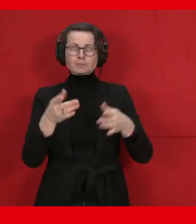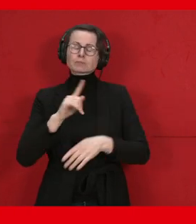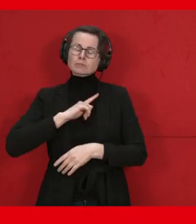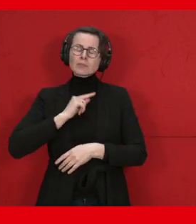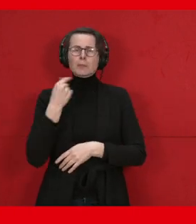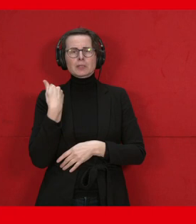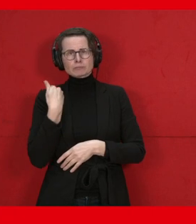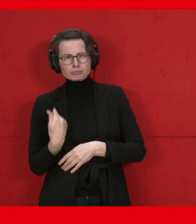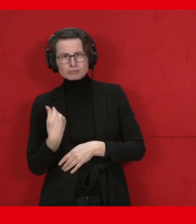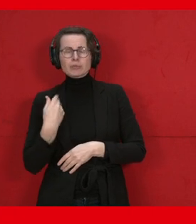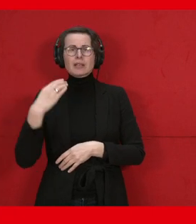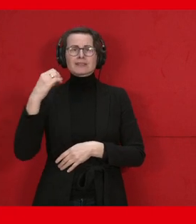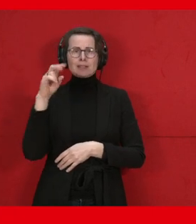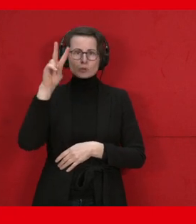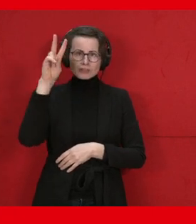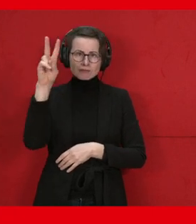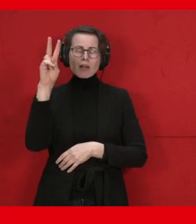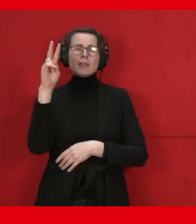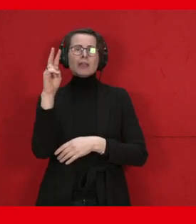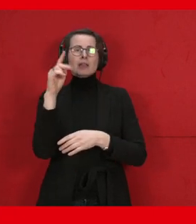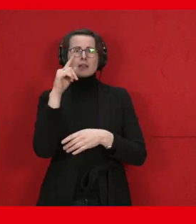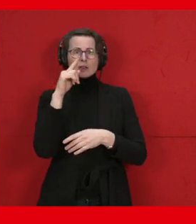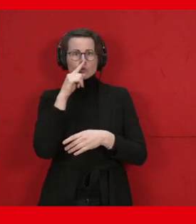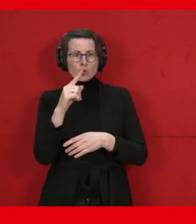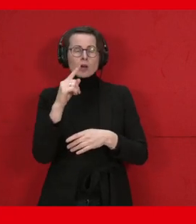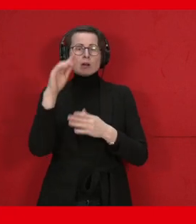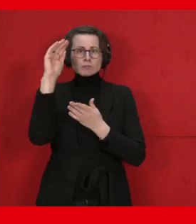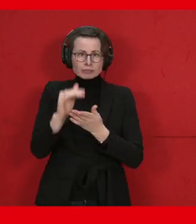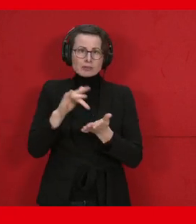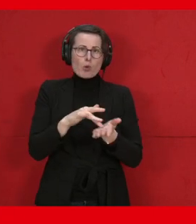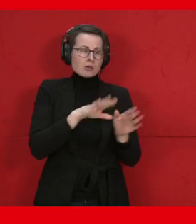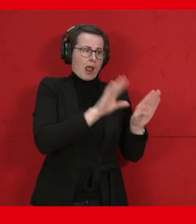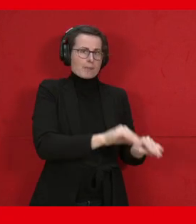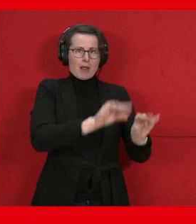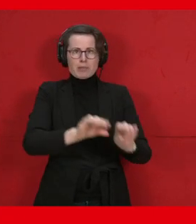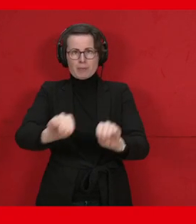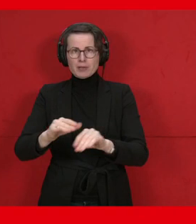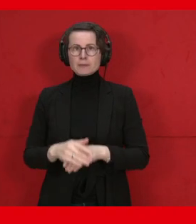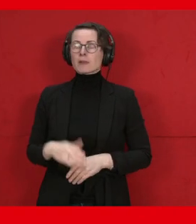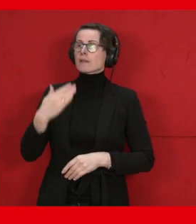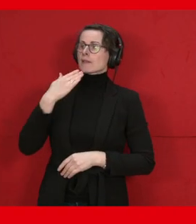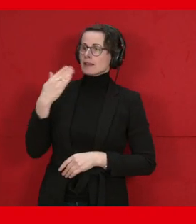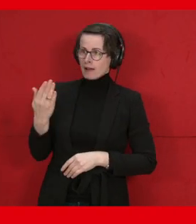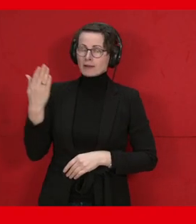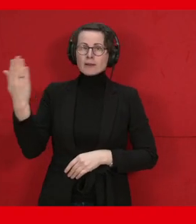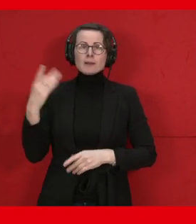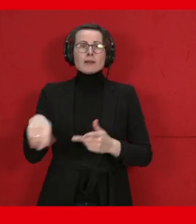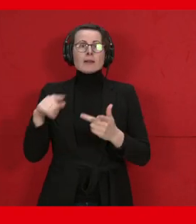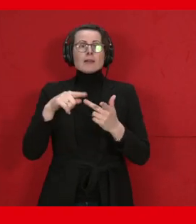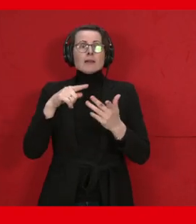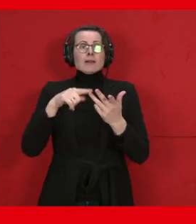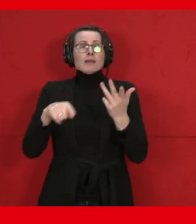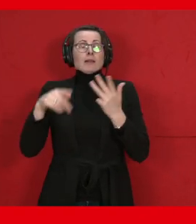müde, die CO2-Reduktion in Deutschland über Abschalten zu beobachten. Vielen Dank, Michael Vassiliadis. Und ich begrüße